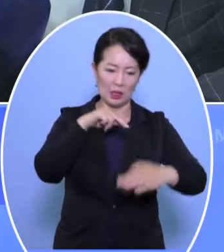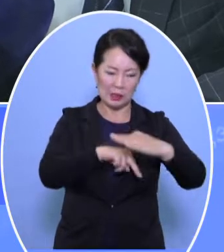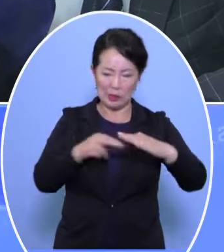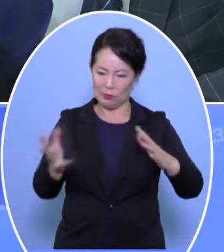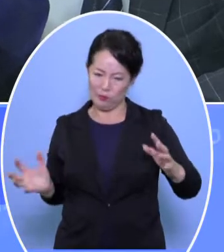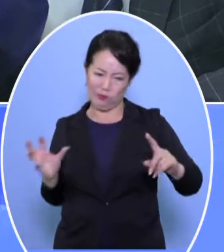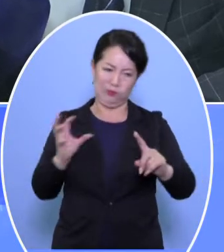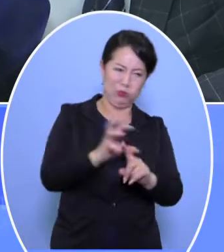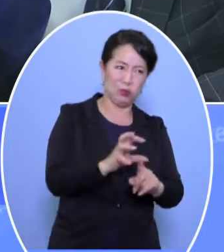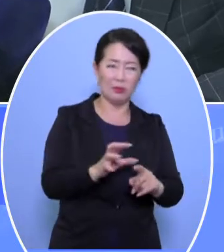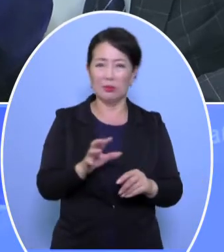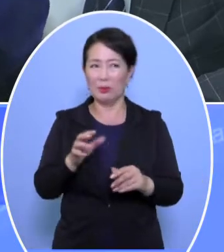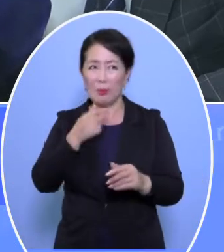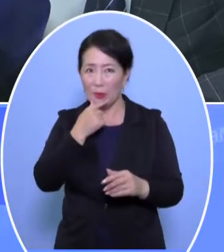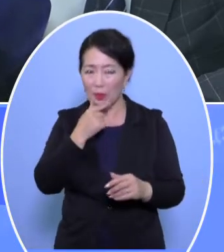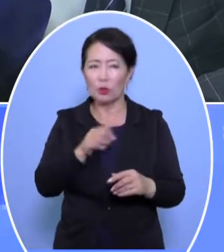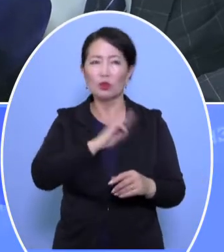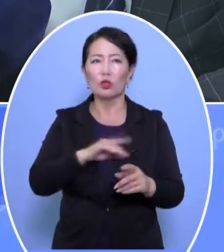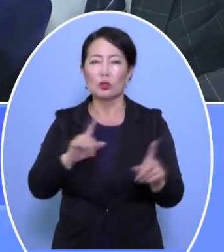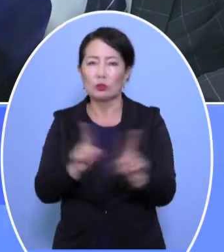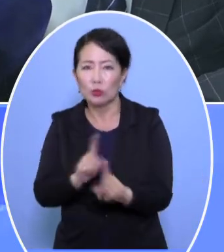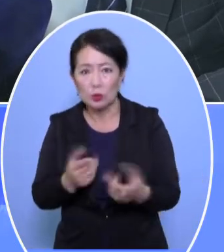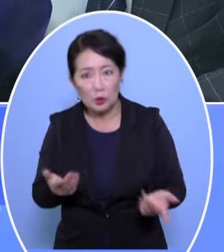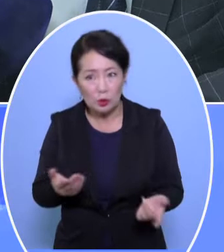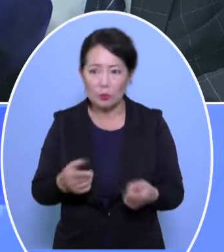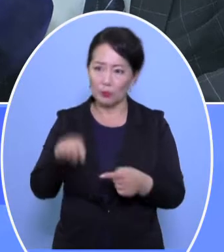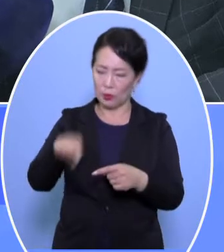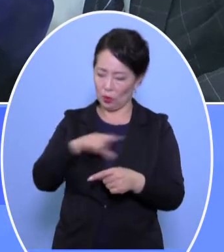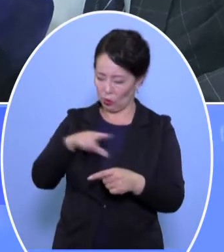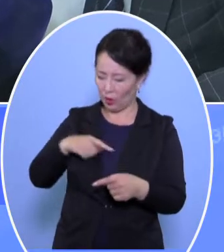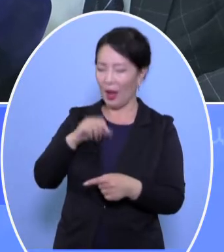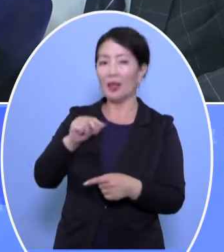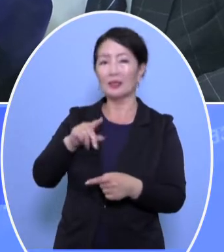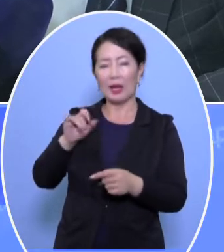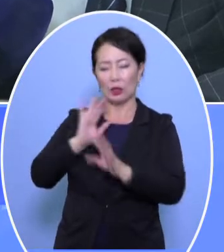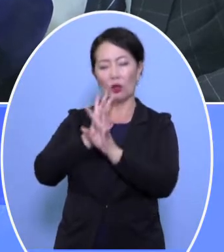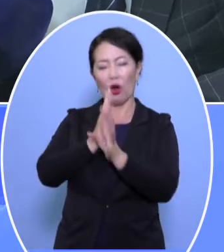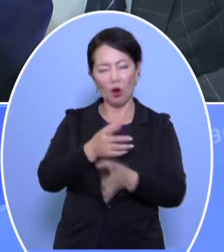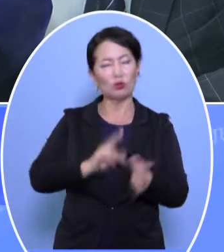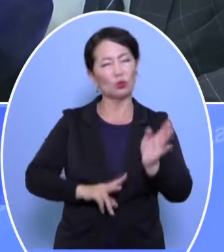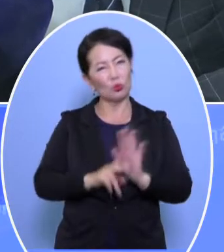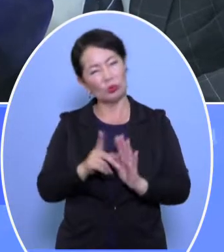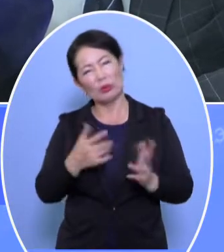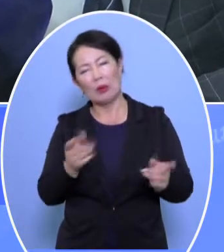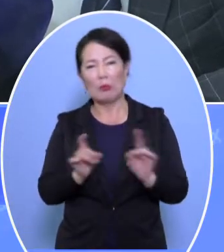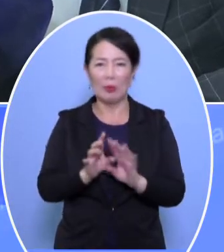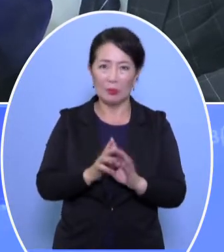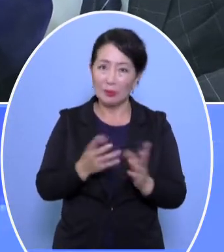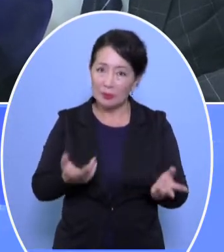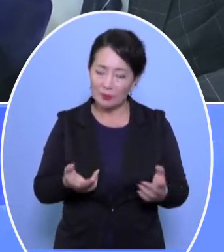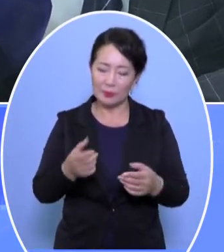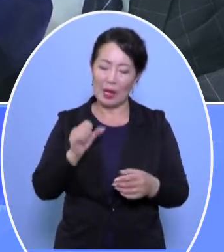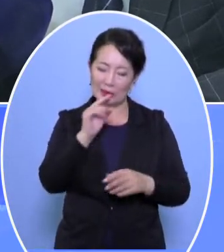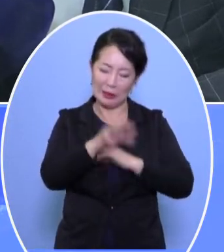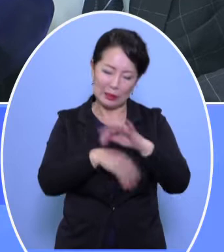тухайн багтаамжгүй цэцэрлэгт бүгд хуваарлагдахын төлөө зүтгэдэг. Энэ нь өөрөө одоо ачаалал, очир дараалал үүсгэдэг.